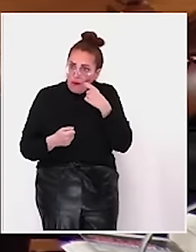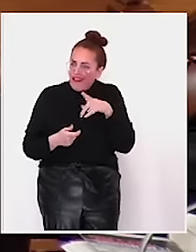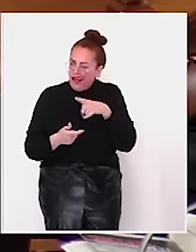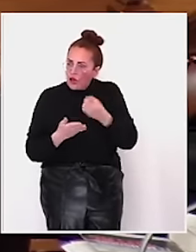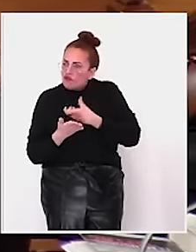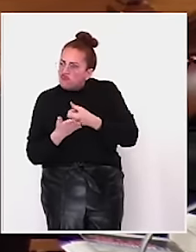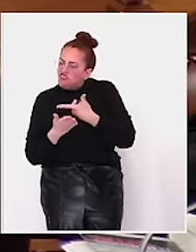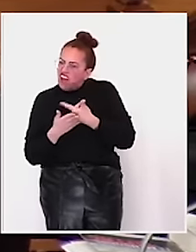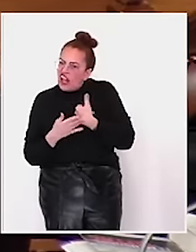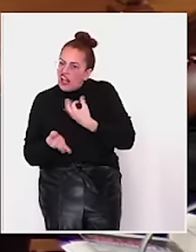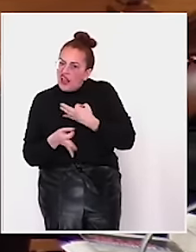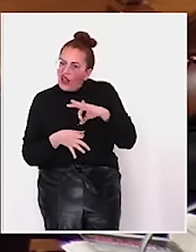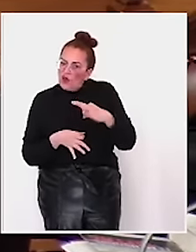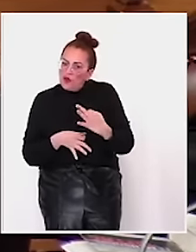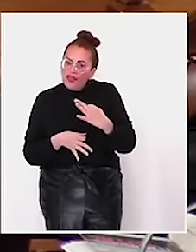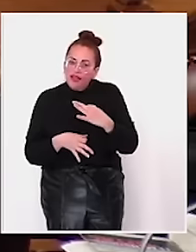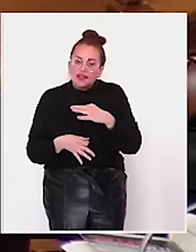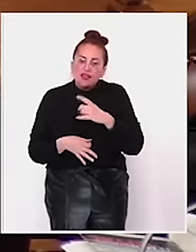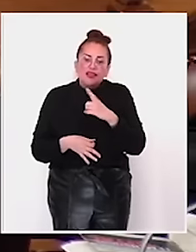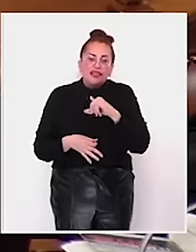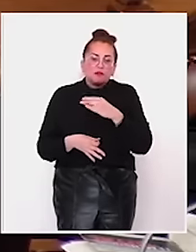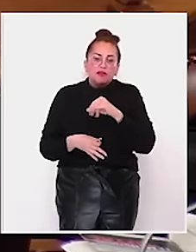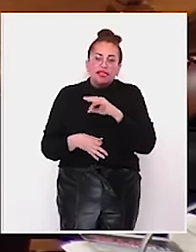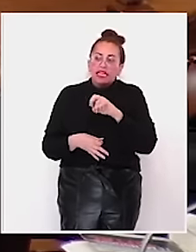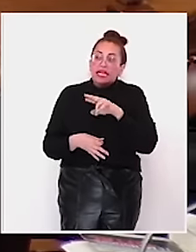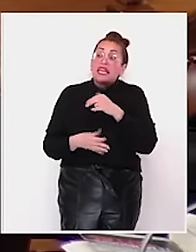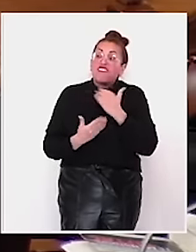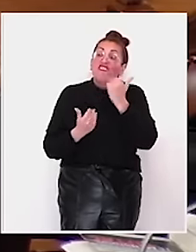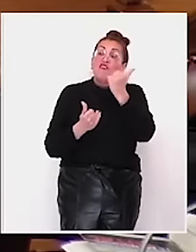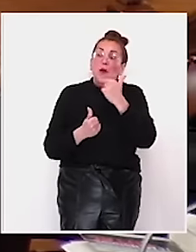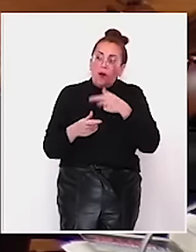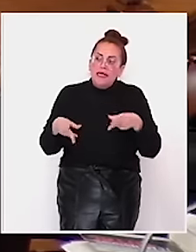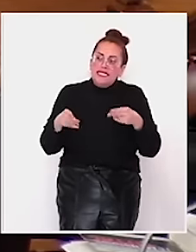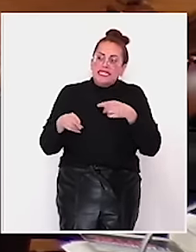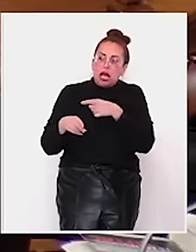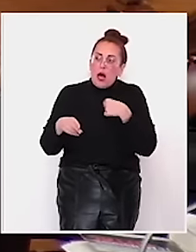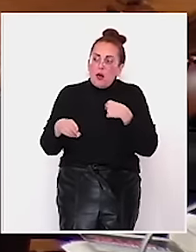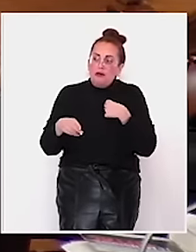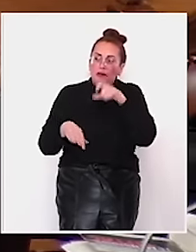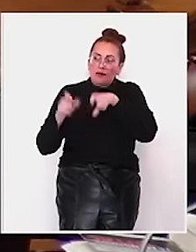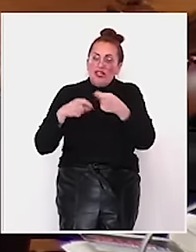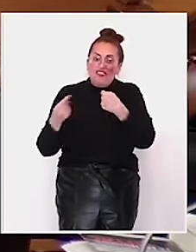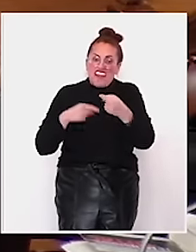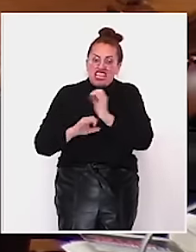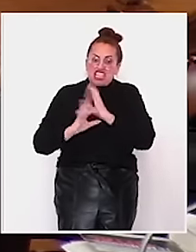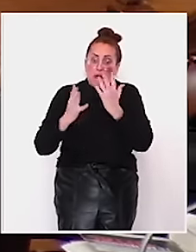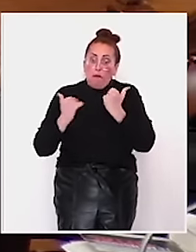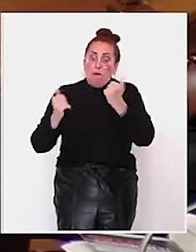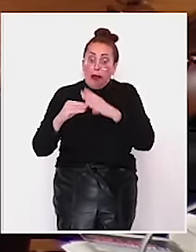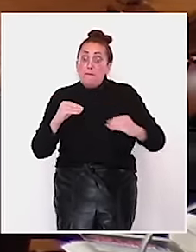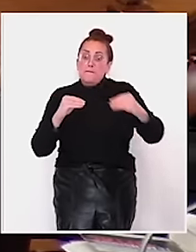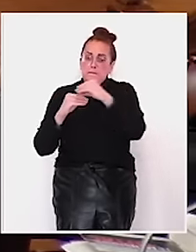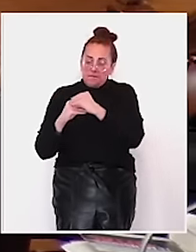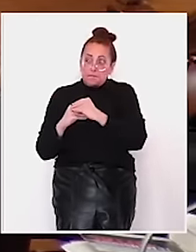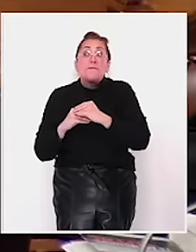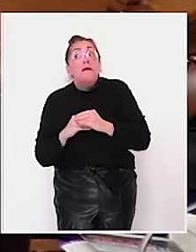pas parce que Dimitri Bouteleux s'est fait boycotter sa séance de vœux par les salariés de l'opéra, mais parce qu'il y